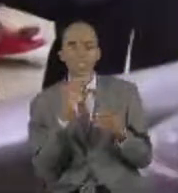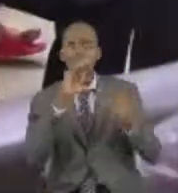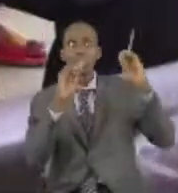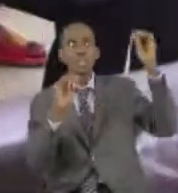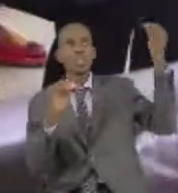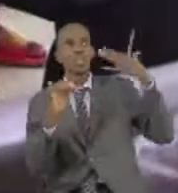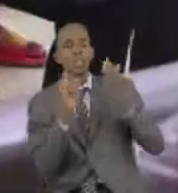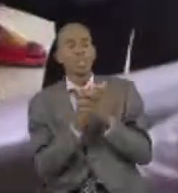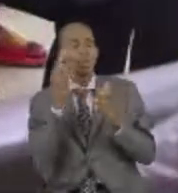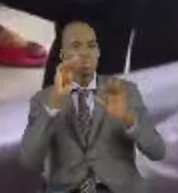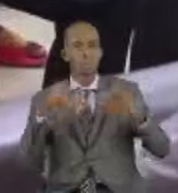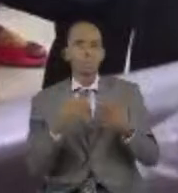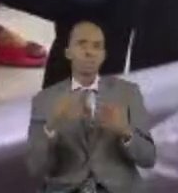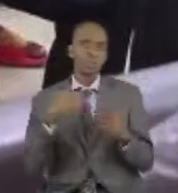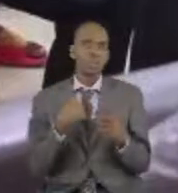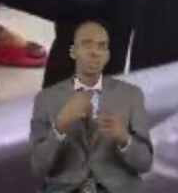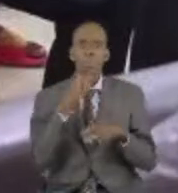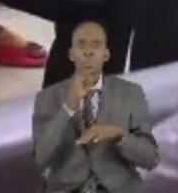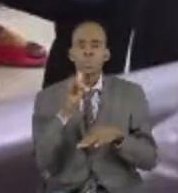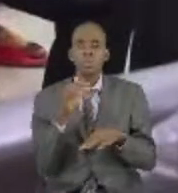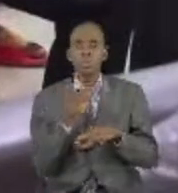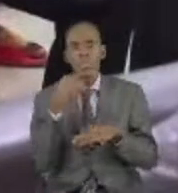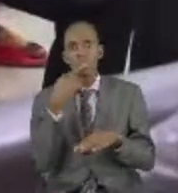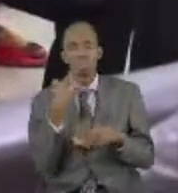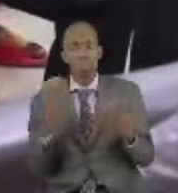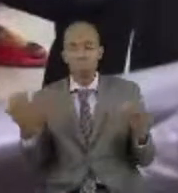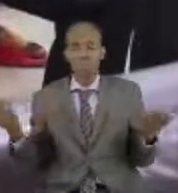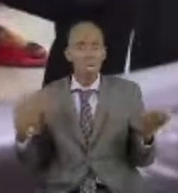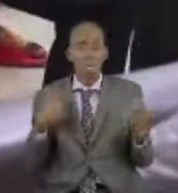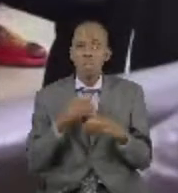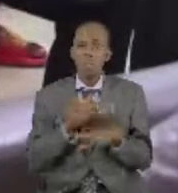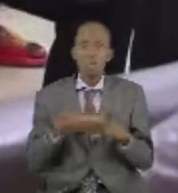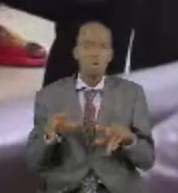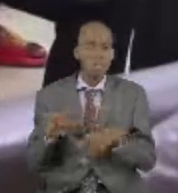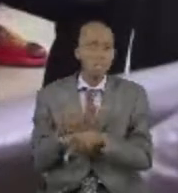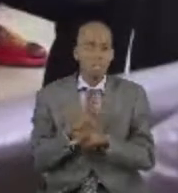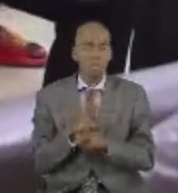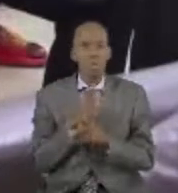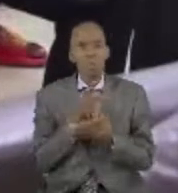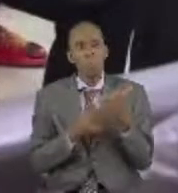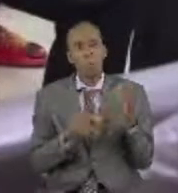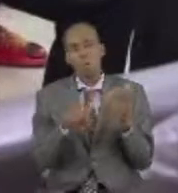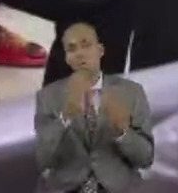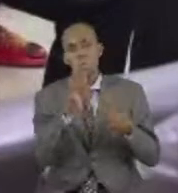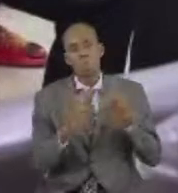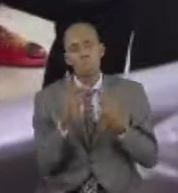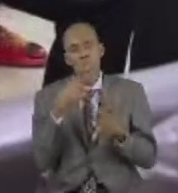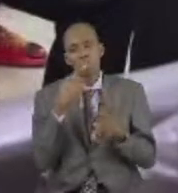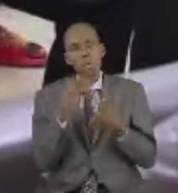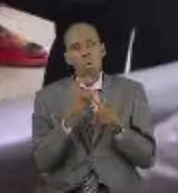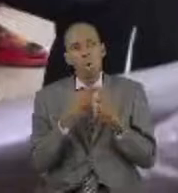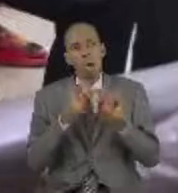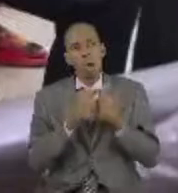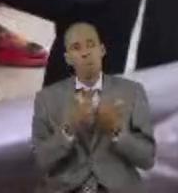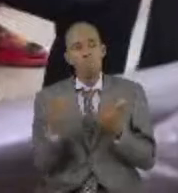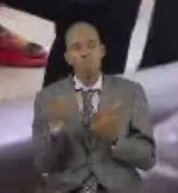main d'association afin que ils n'ont pas dit non. Je m'en fous du commentaire de n'importe qui. Il m'a dit, je m'en fous